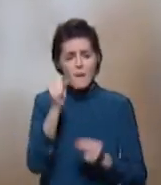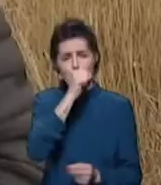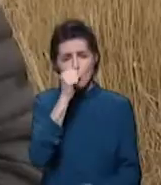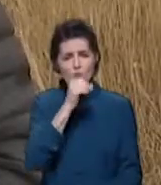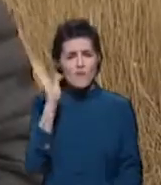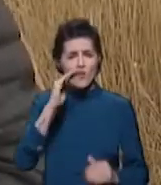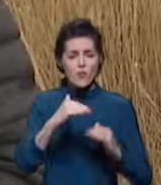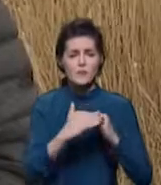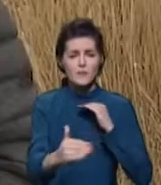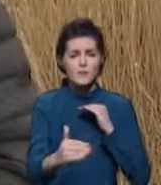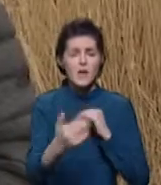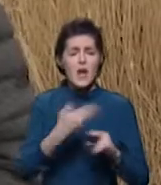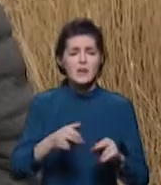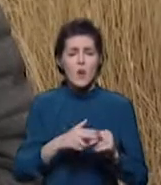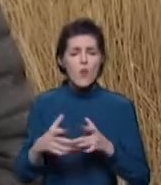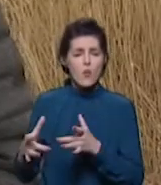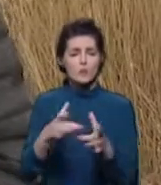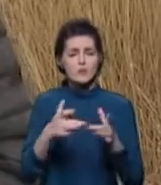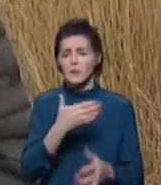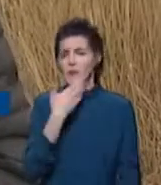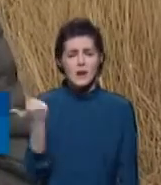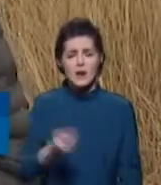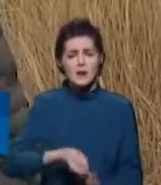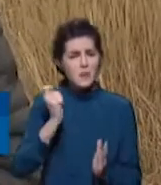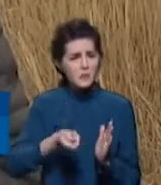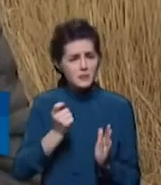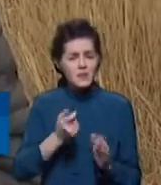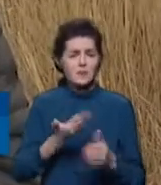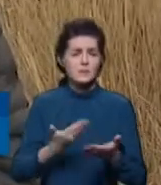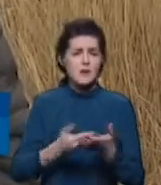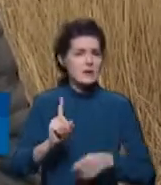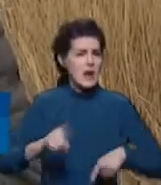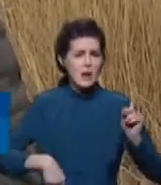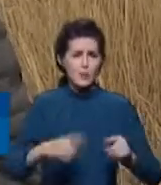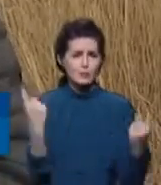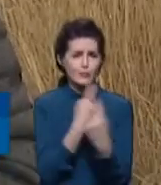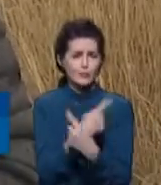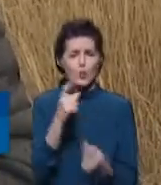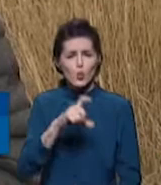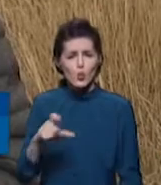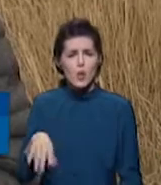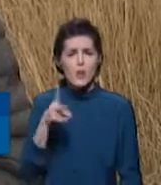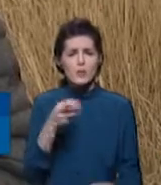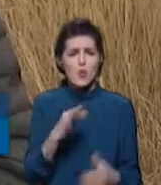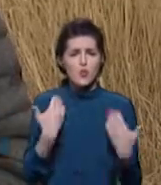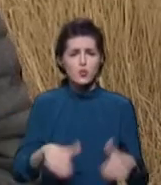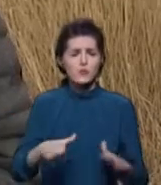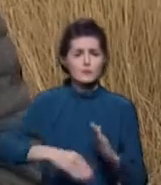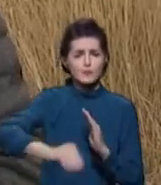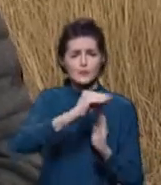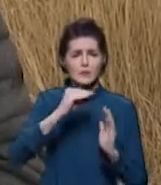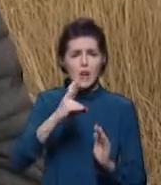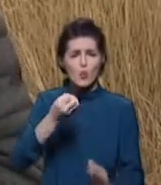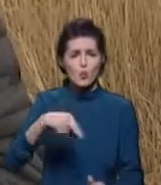водоймі. На цьому озері немає рибалок, також тут дуже рідко бувають перехожі, а крига вже вкрилася водою, тож якби